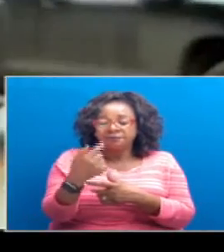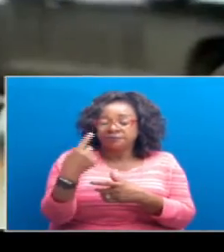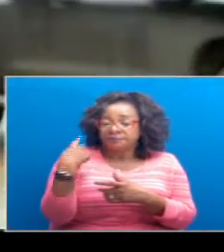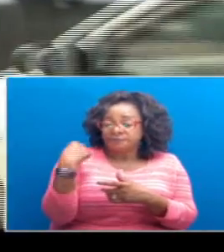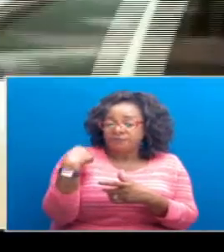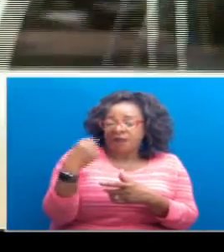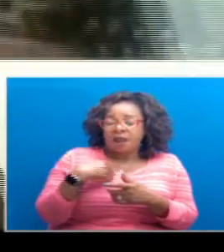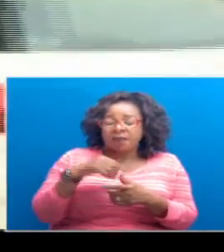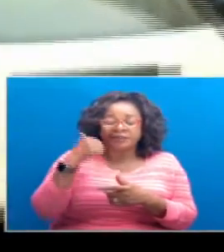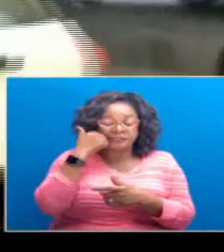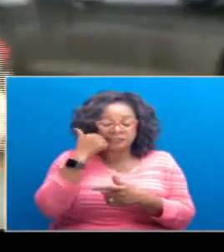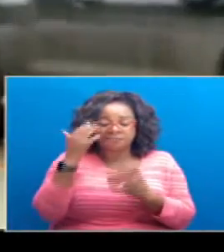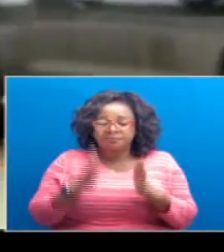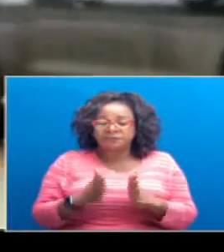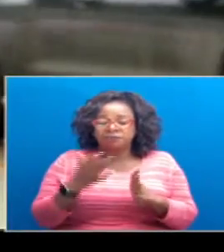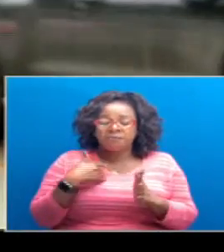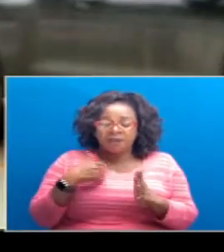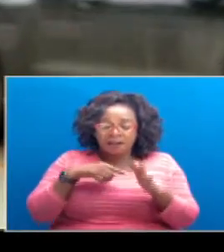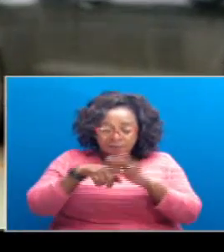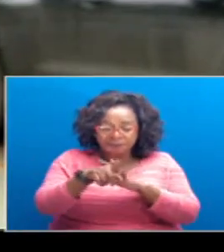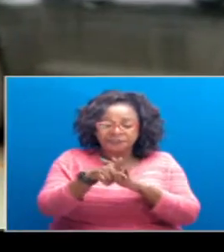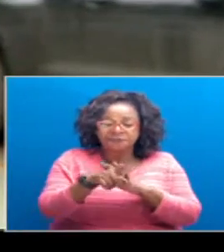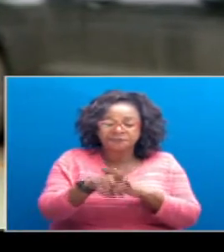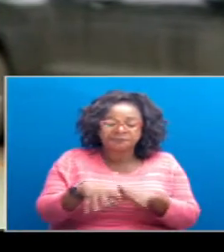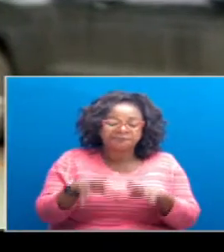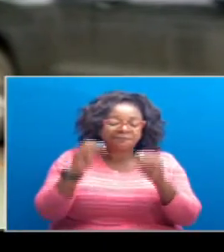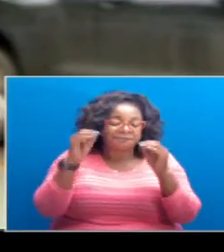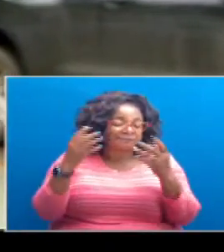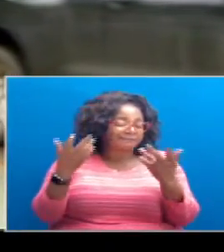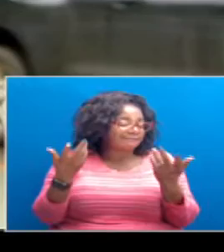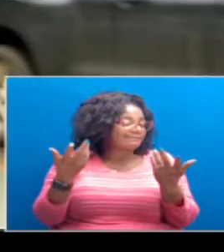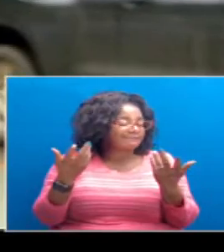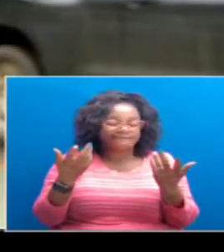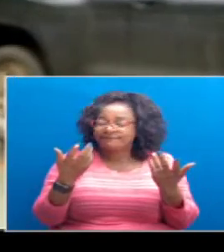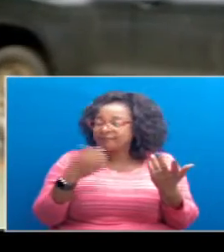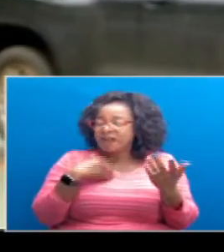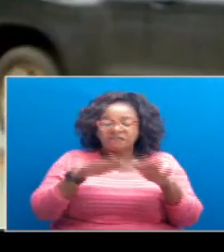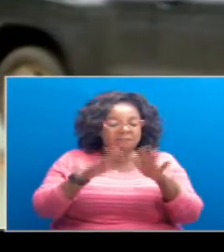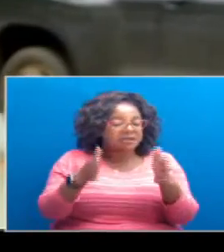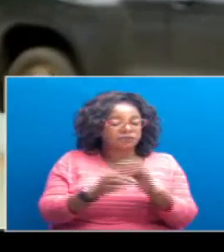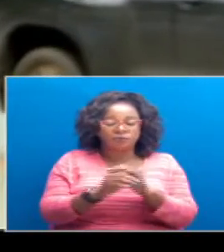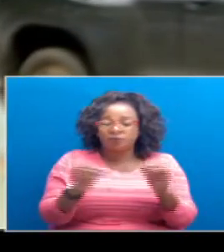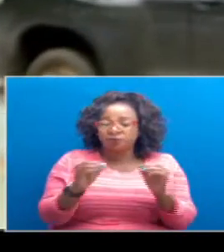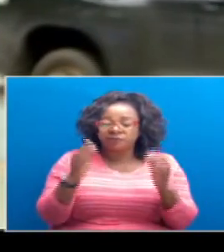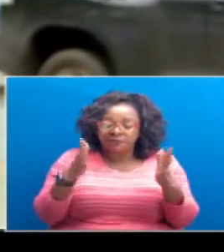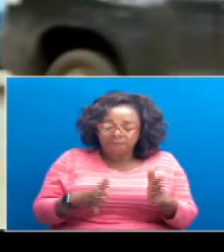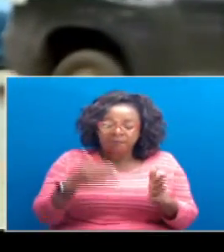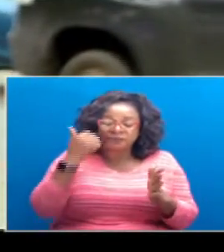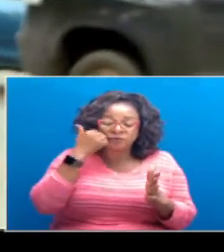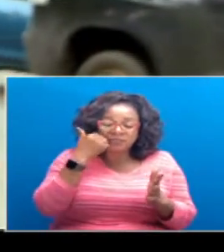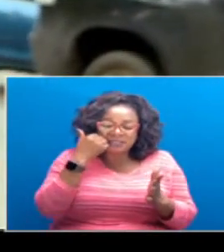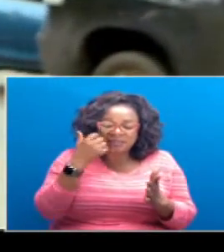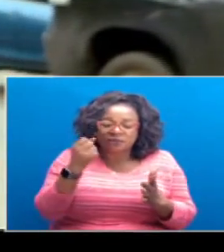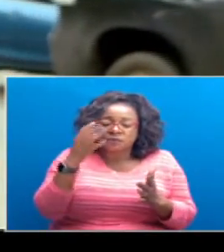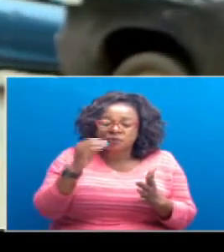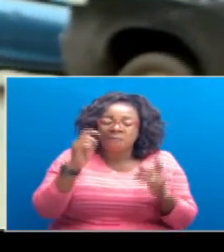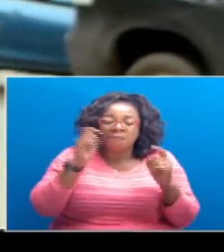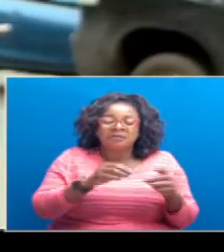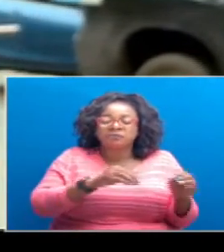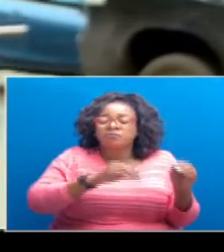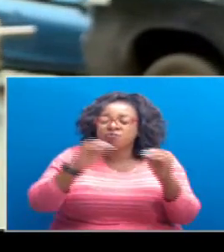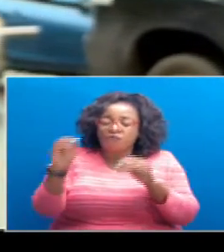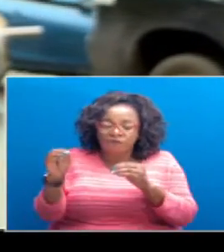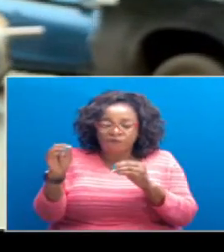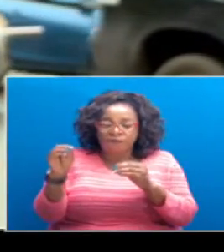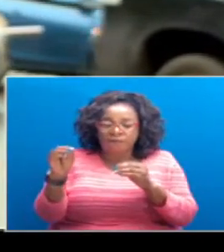nilikuwa na mgonjwa, nilikuwa nimeenda kuangalia huko, unapata bado hajapewa kitanda na mtu ni mgonjwa. So mnabidi muhamishe